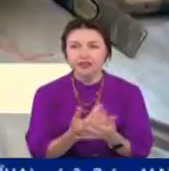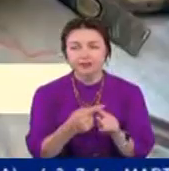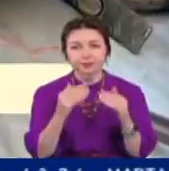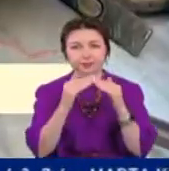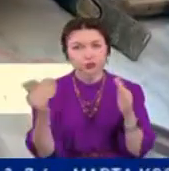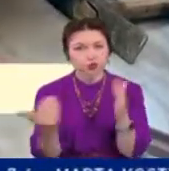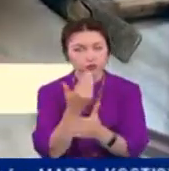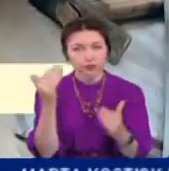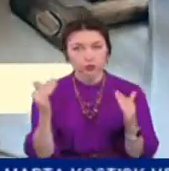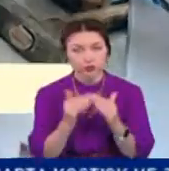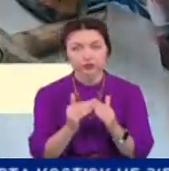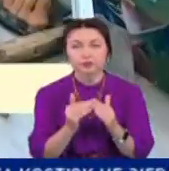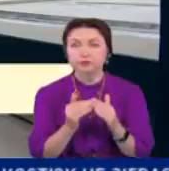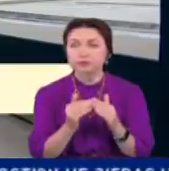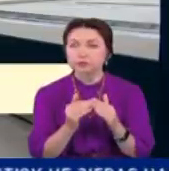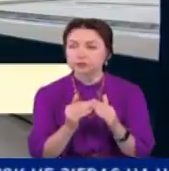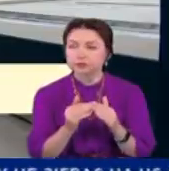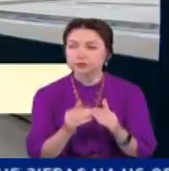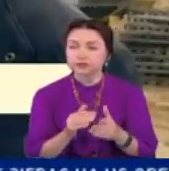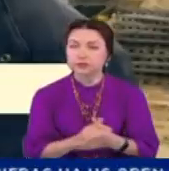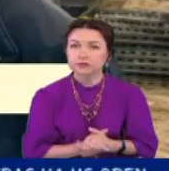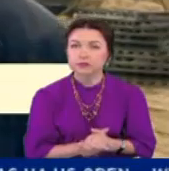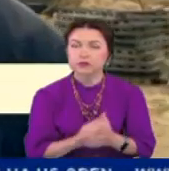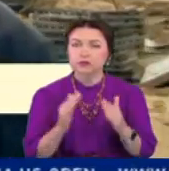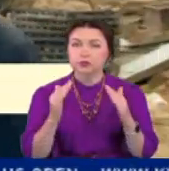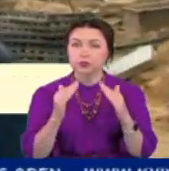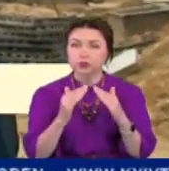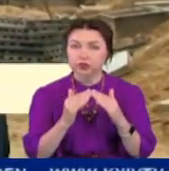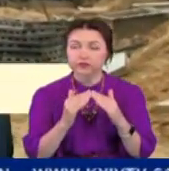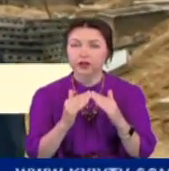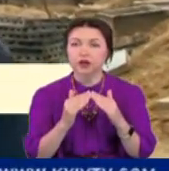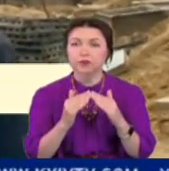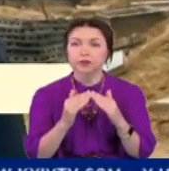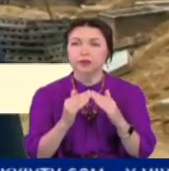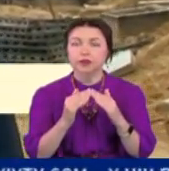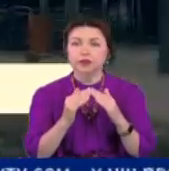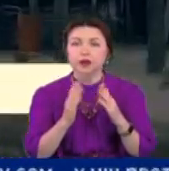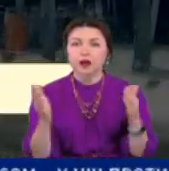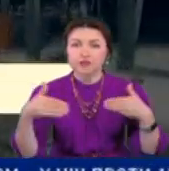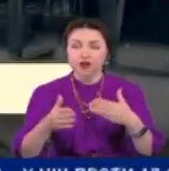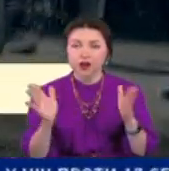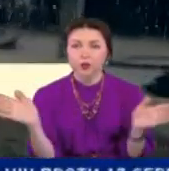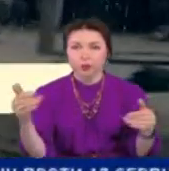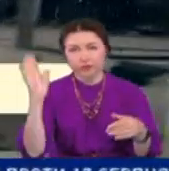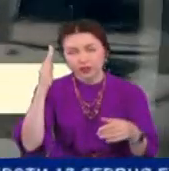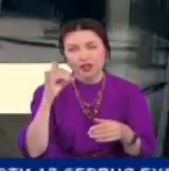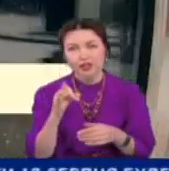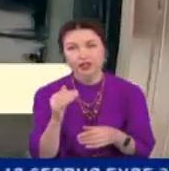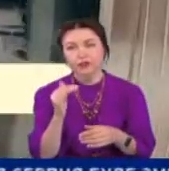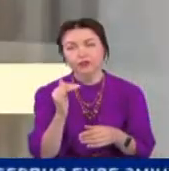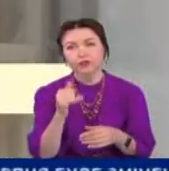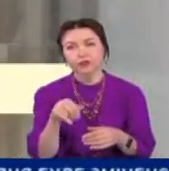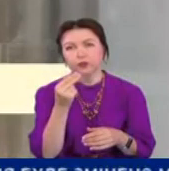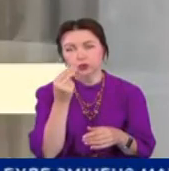2 будівлі. Будівля каста-інфоцентру та будівля з акваріумами та фудкортом. На площі